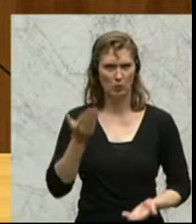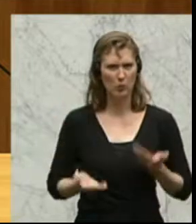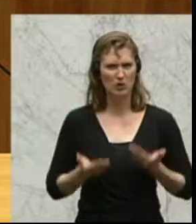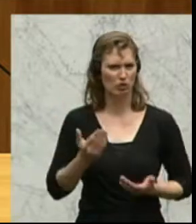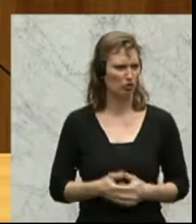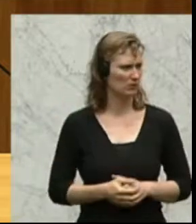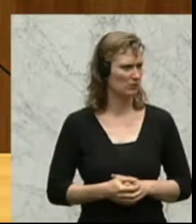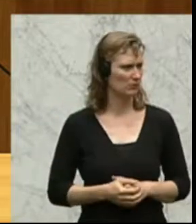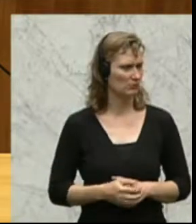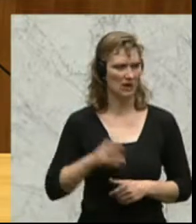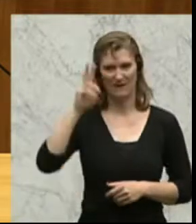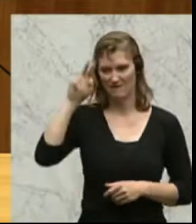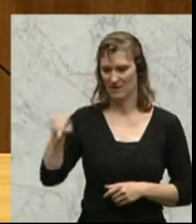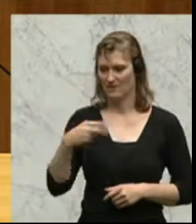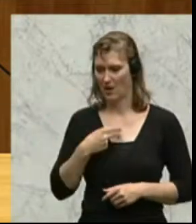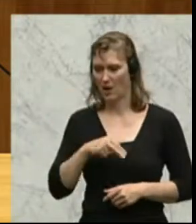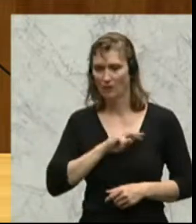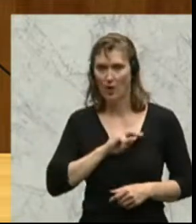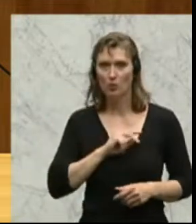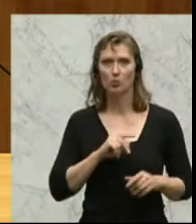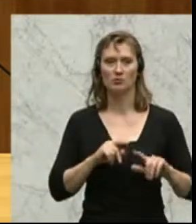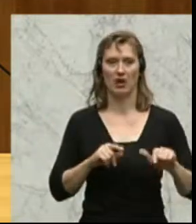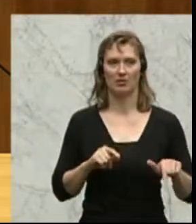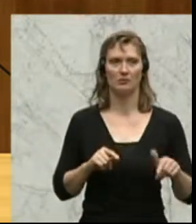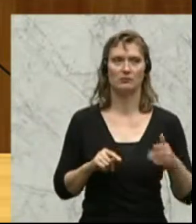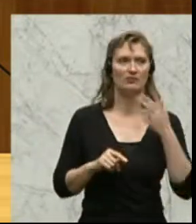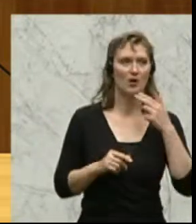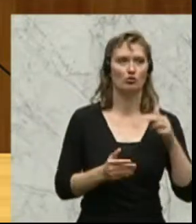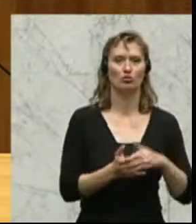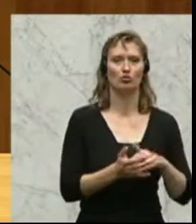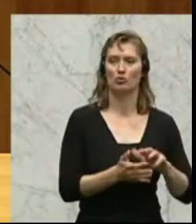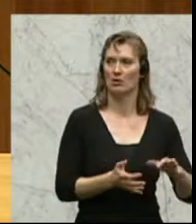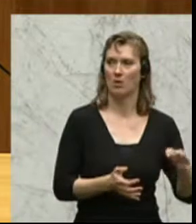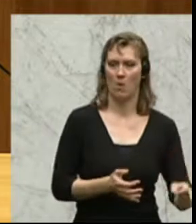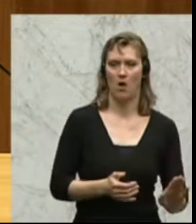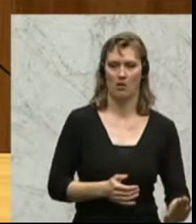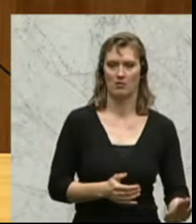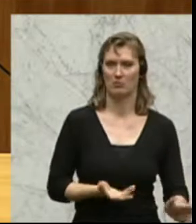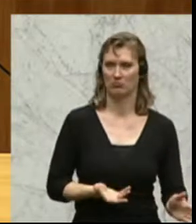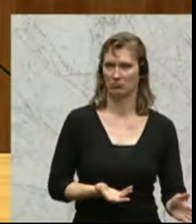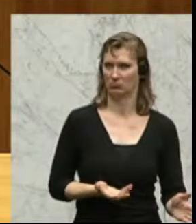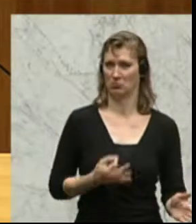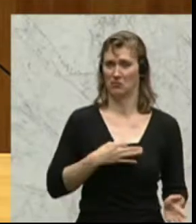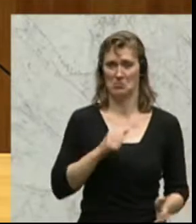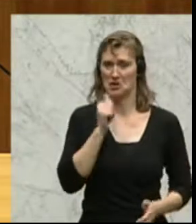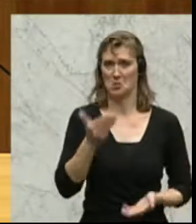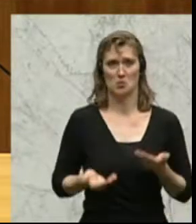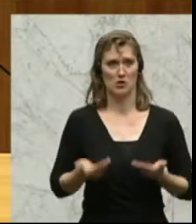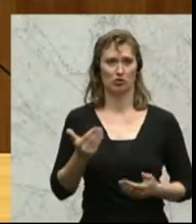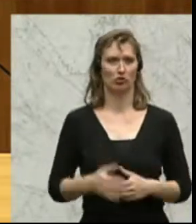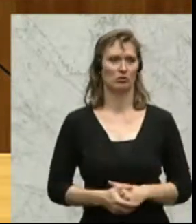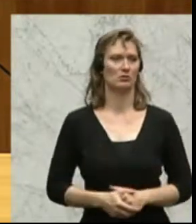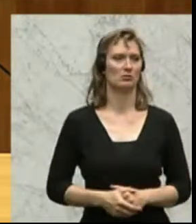Wien zuständig, im anderen richtigerweise die Zuständigkeit vor Ort. Also das macht für mich keinen Unterschied. Aber ich sage es